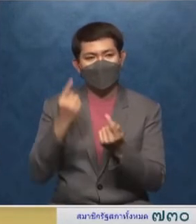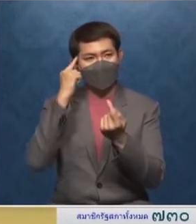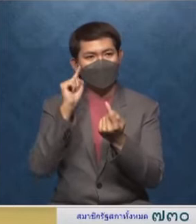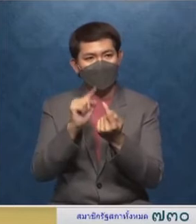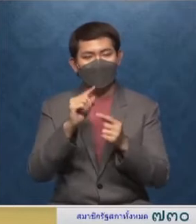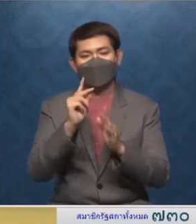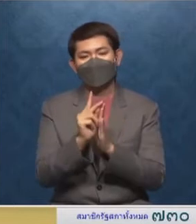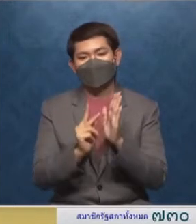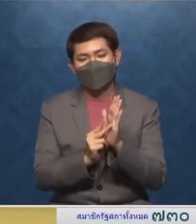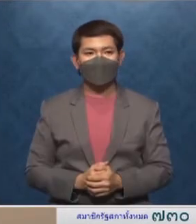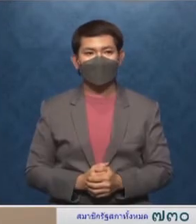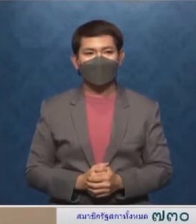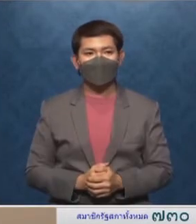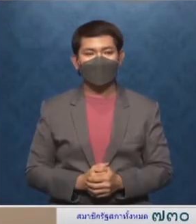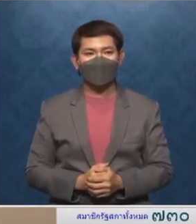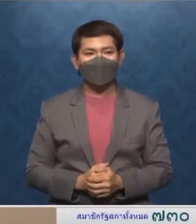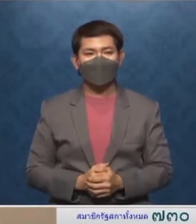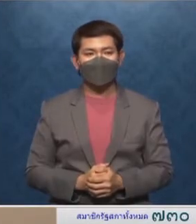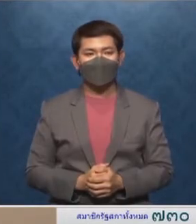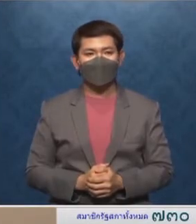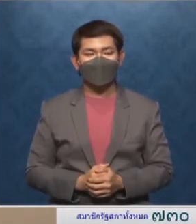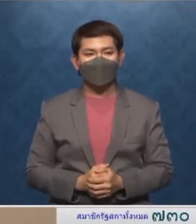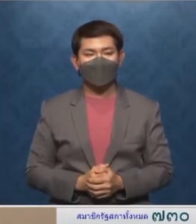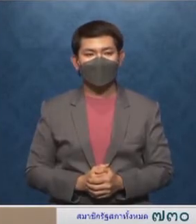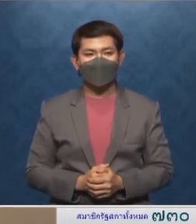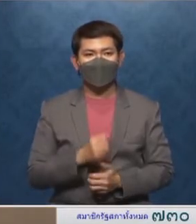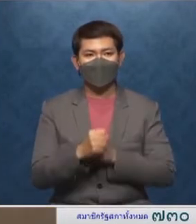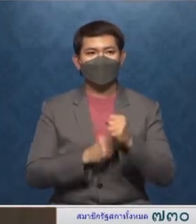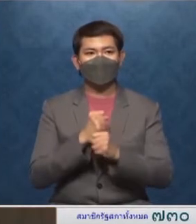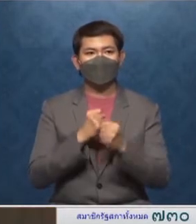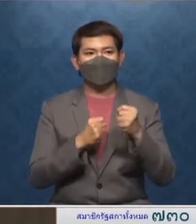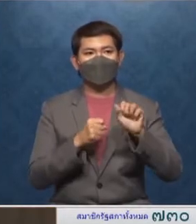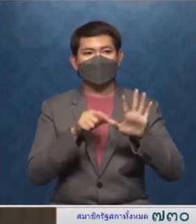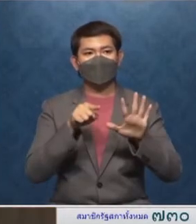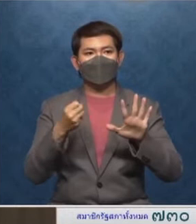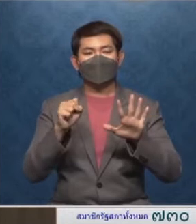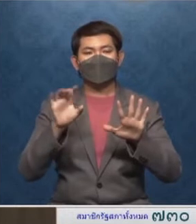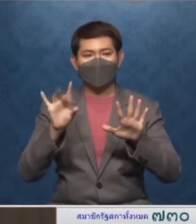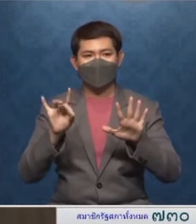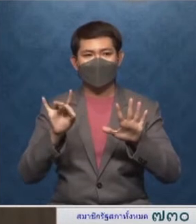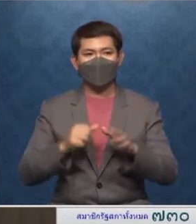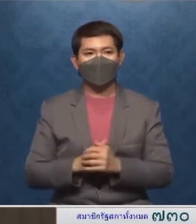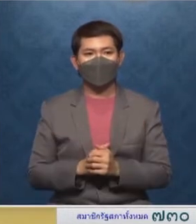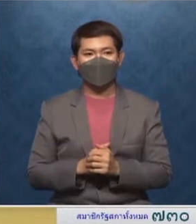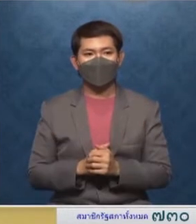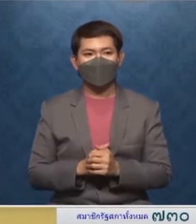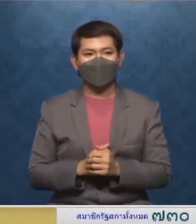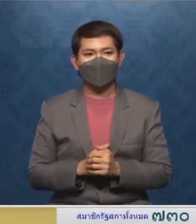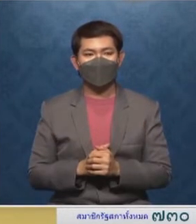ายที่เขียนไว้นะครับอย่างช่วงอายุ15ถึง18นี่นะครับท่านประธานมี